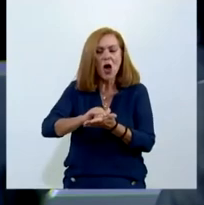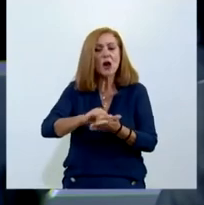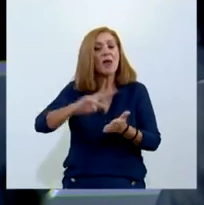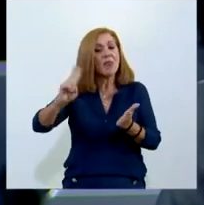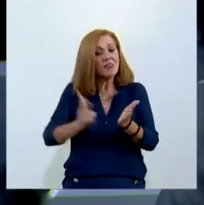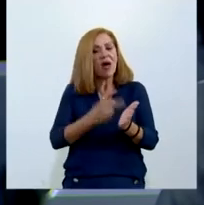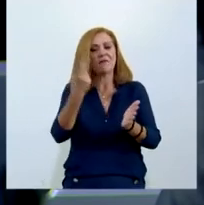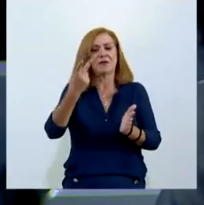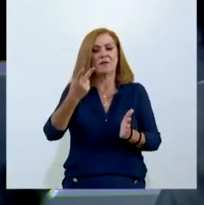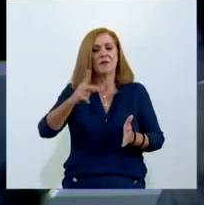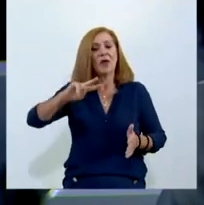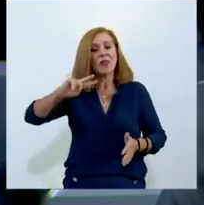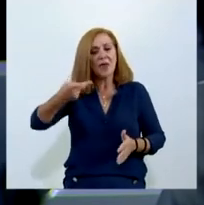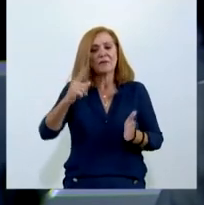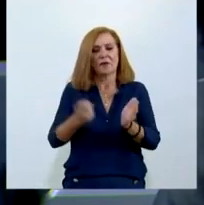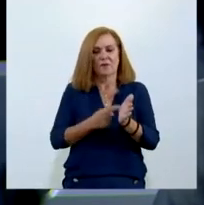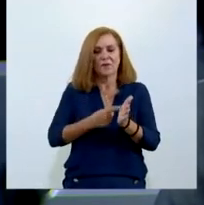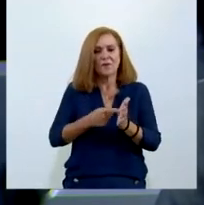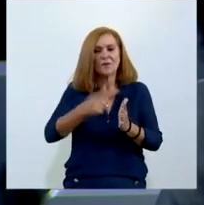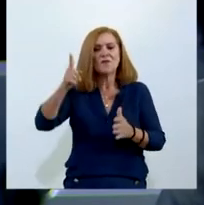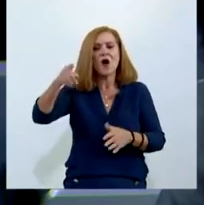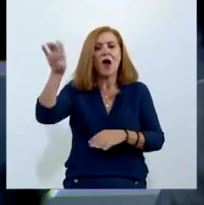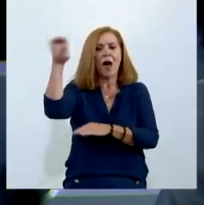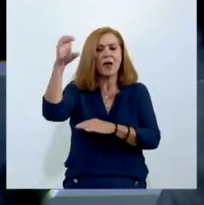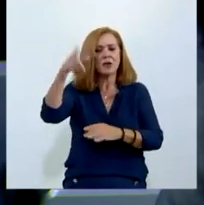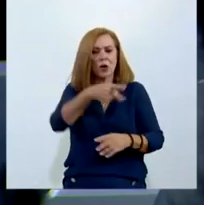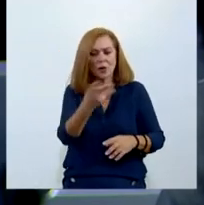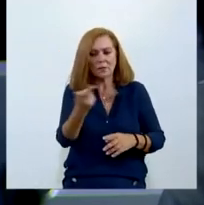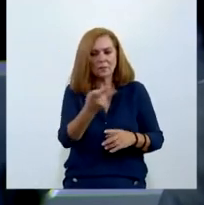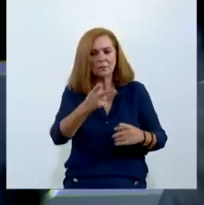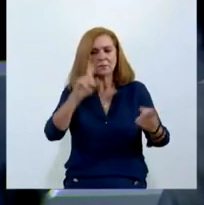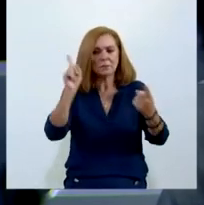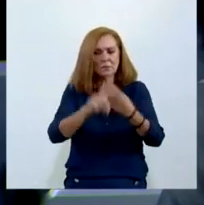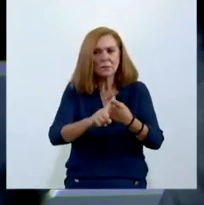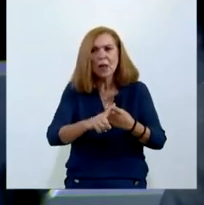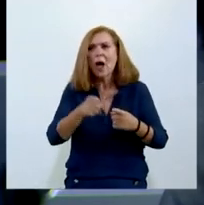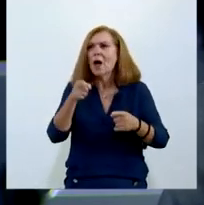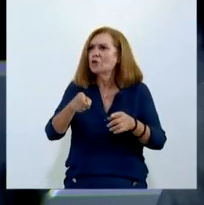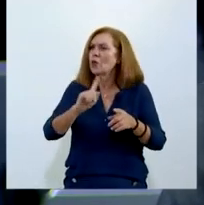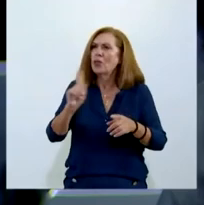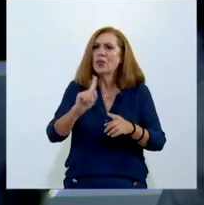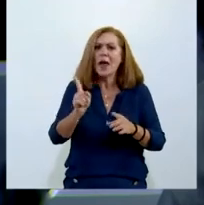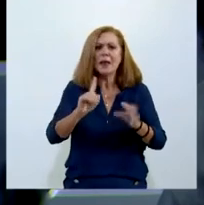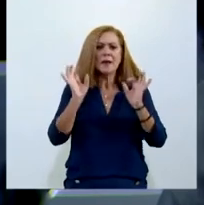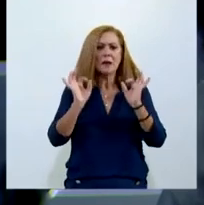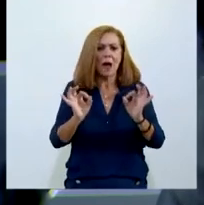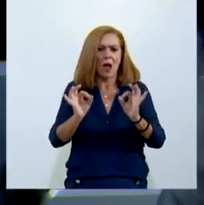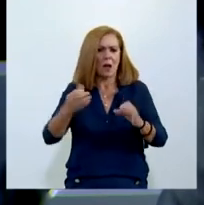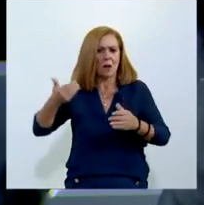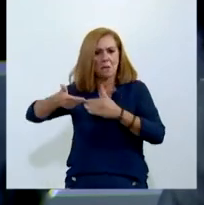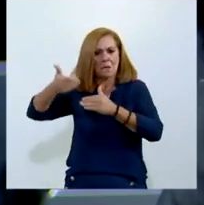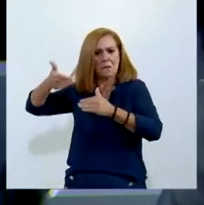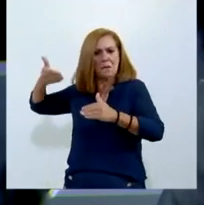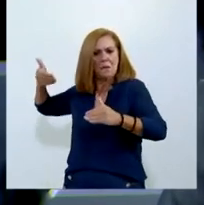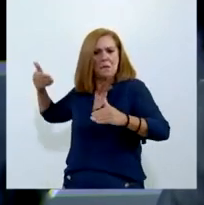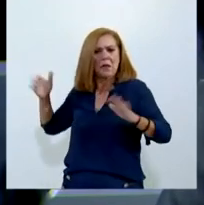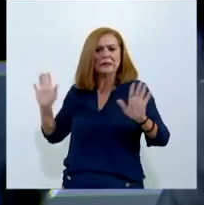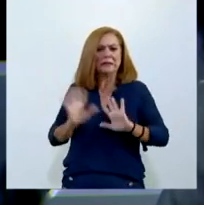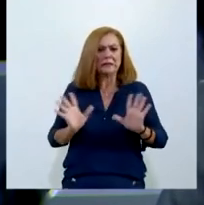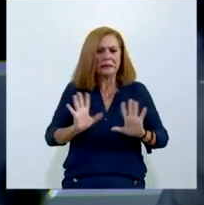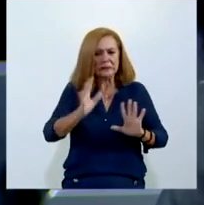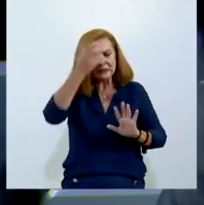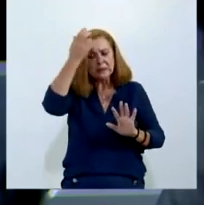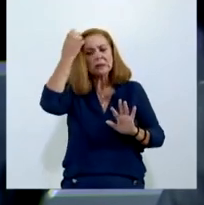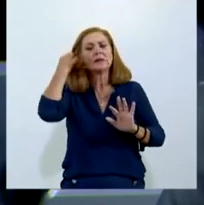τον Τούρκο πρόεδρο, τον κύριο Ερντογάν, κάτι το οποίο δεν ήταν η κανονικότητα το προηγούμενο διάστημα. Πώς προχωρούν λοιπόν αυτές